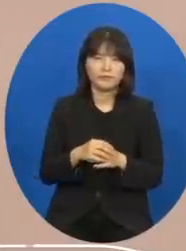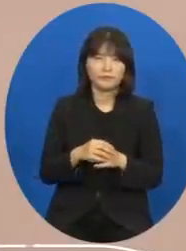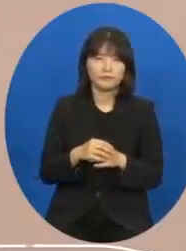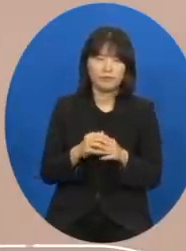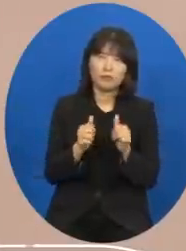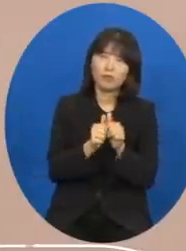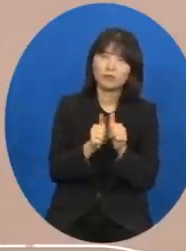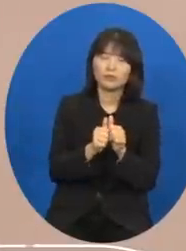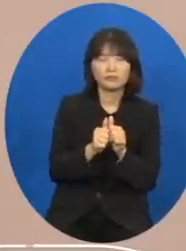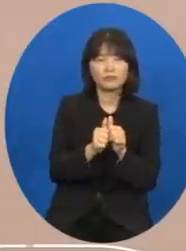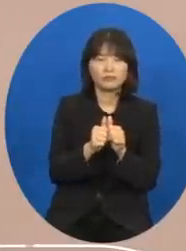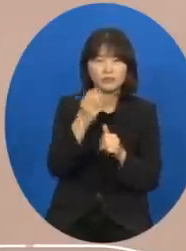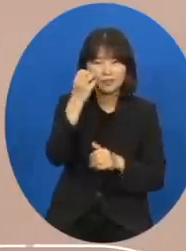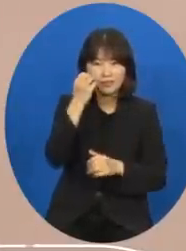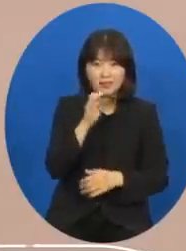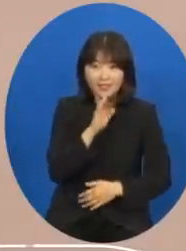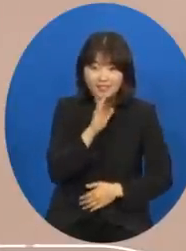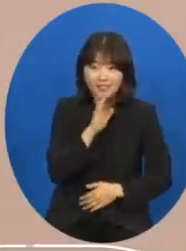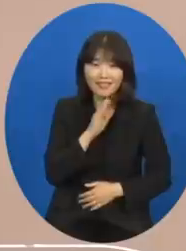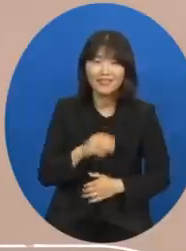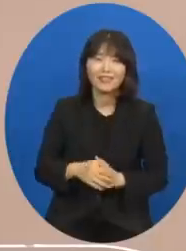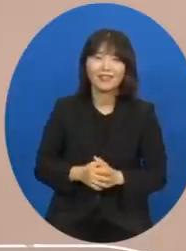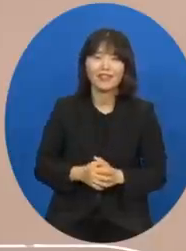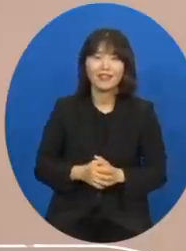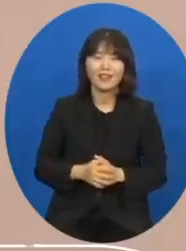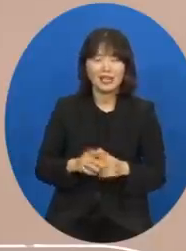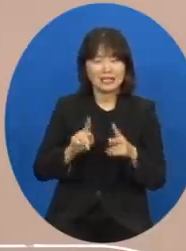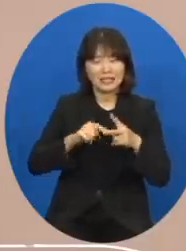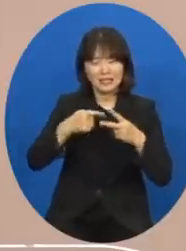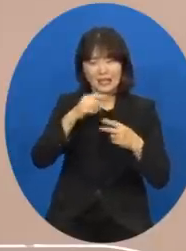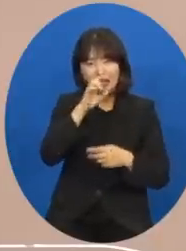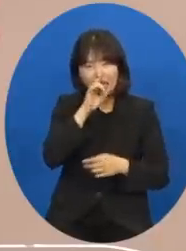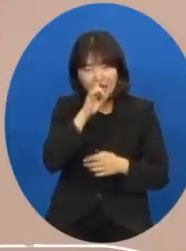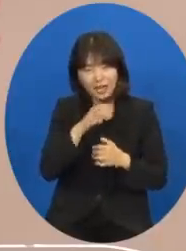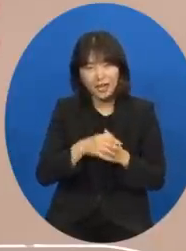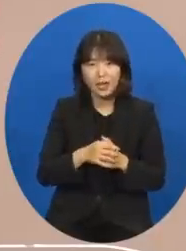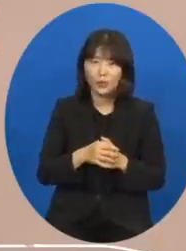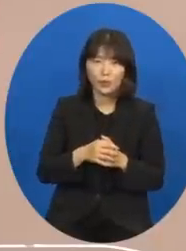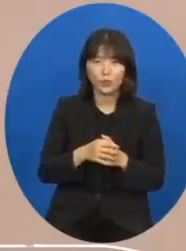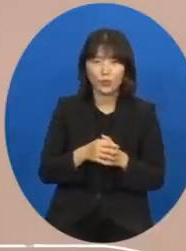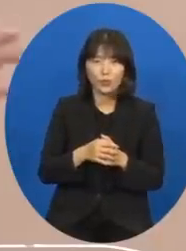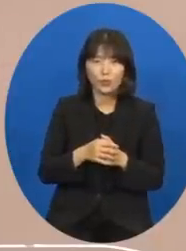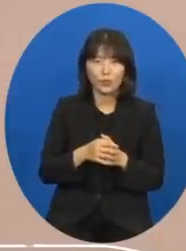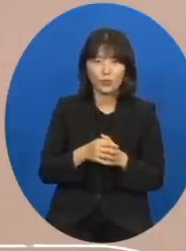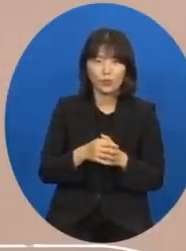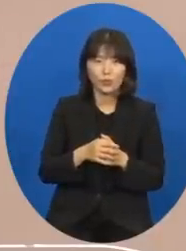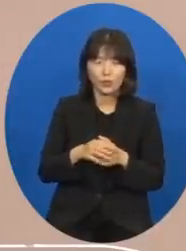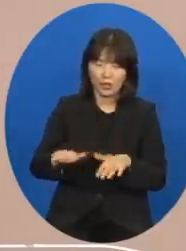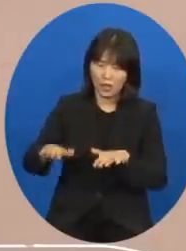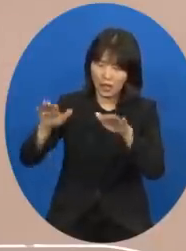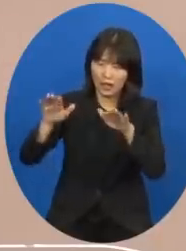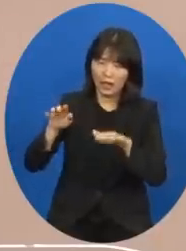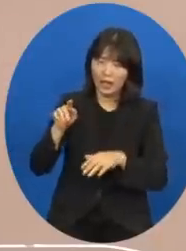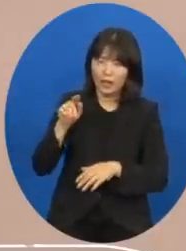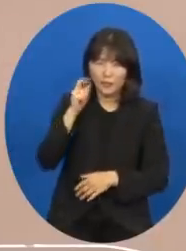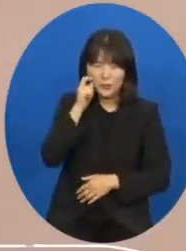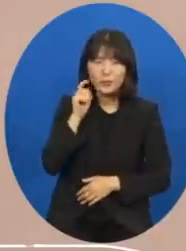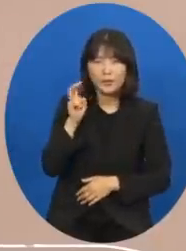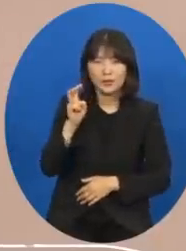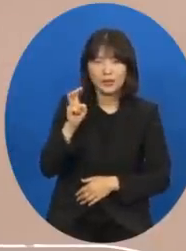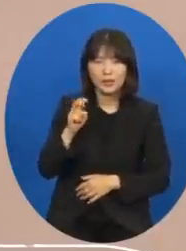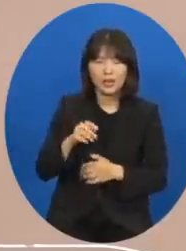남자라는 존재는 참 이상한가 봐요. 네. 정말 이해도 안 되고 철딱선이도 없는 이야기를 하는 거예요. 친구들이랑 더